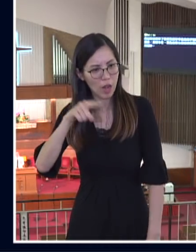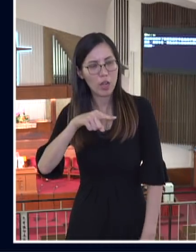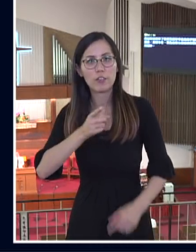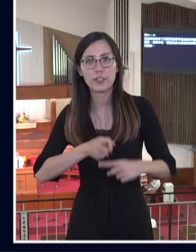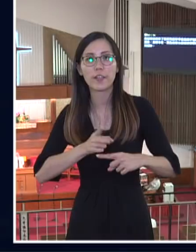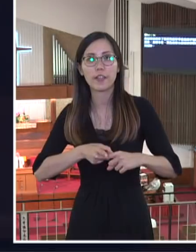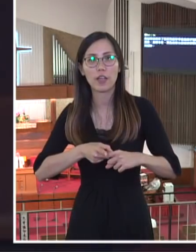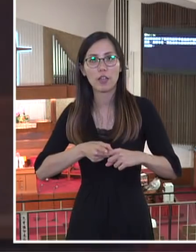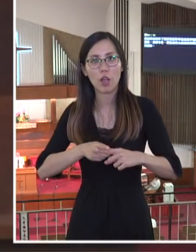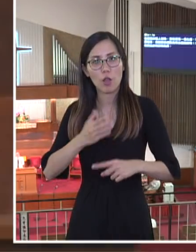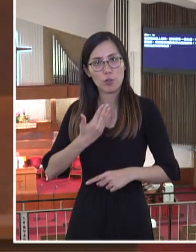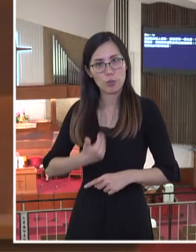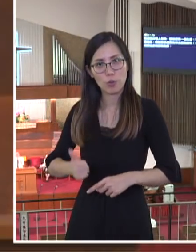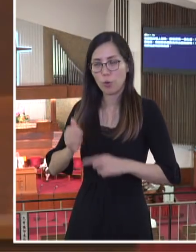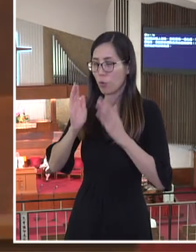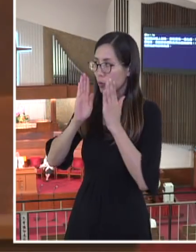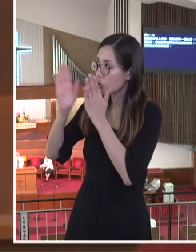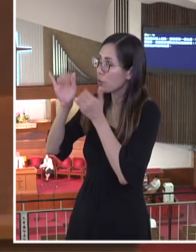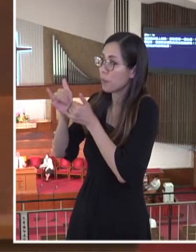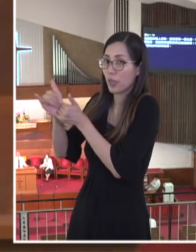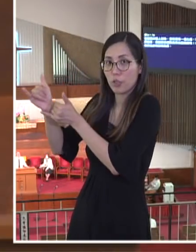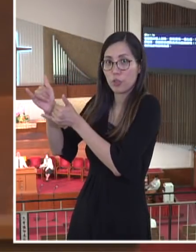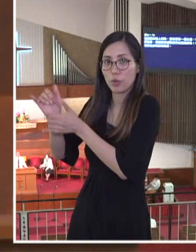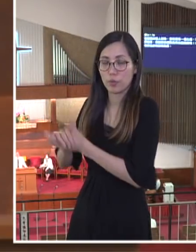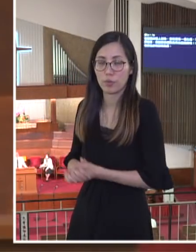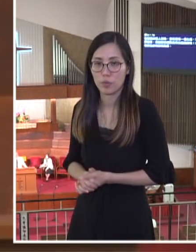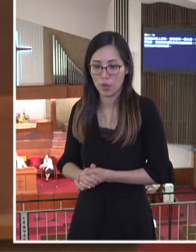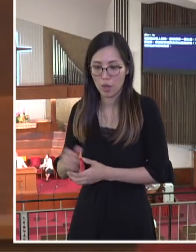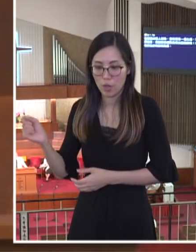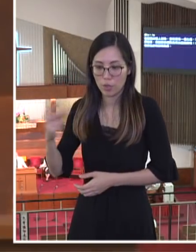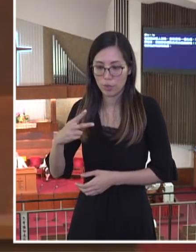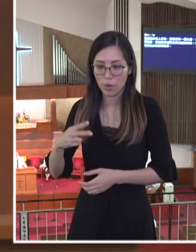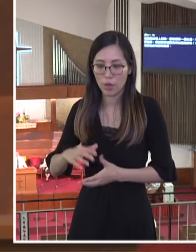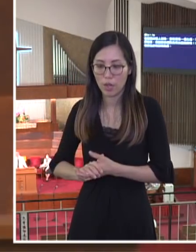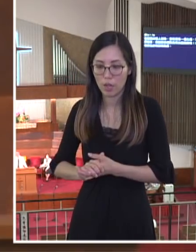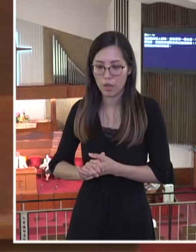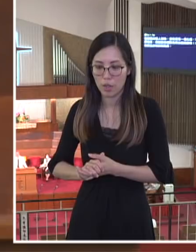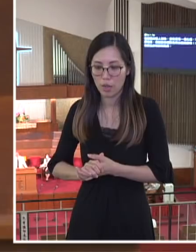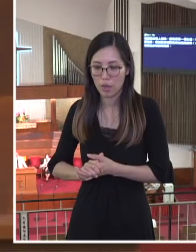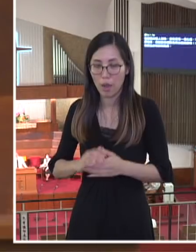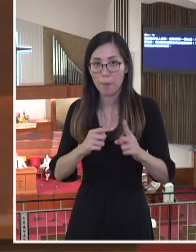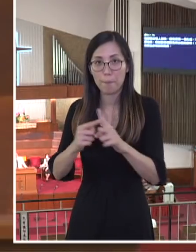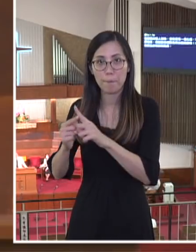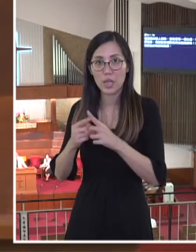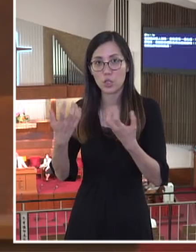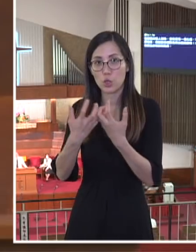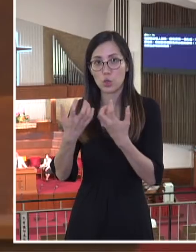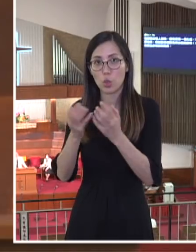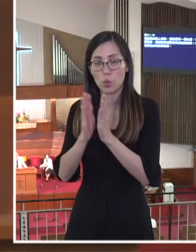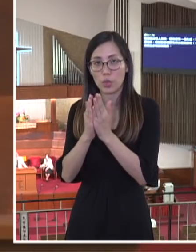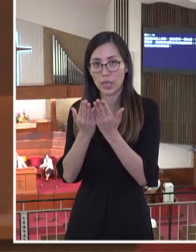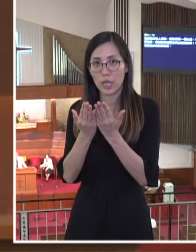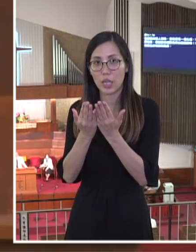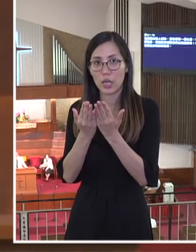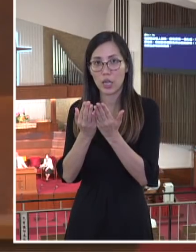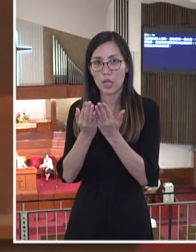同，但最重要的肯定是什么呢？是来自民数记第14章24节，在加勒40岁的时候呢这句